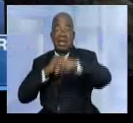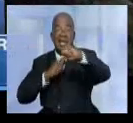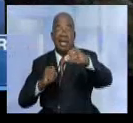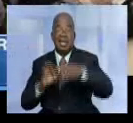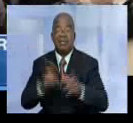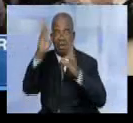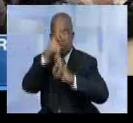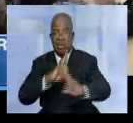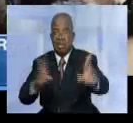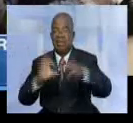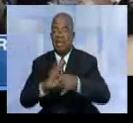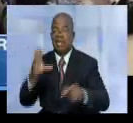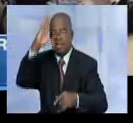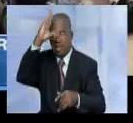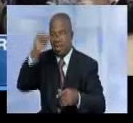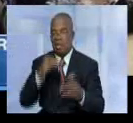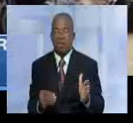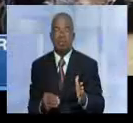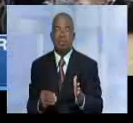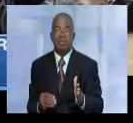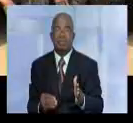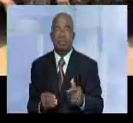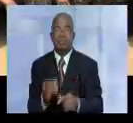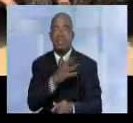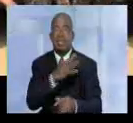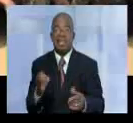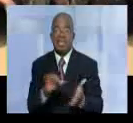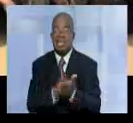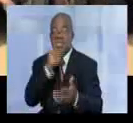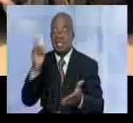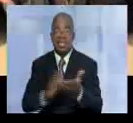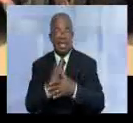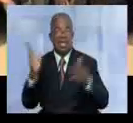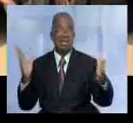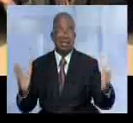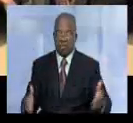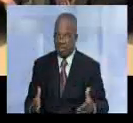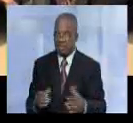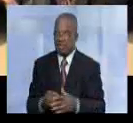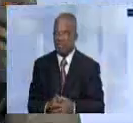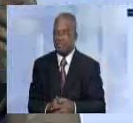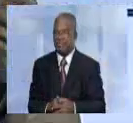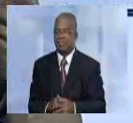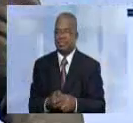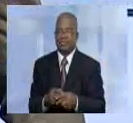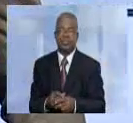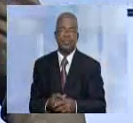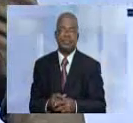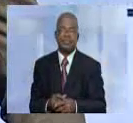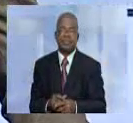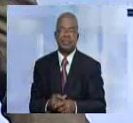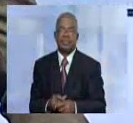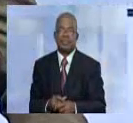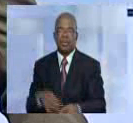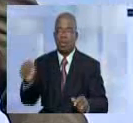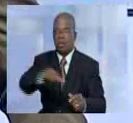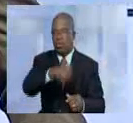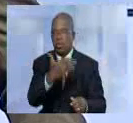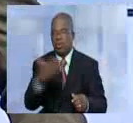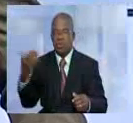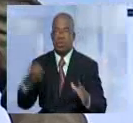2500 personnels des forces de sécurité et de défense, aussi bien à Abidjan qu'à l'intérieur du pays. Tout à fait autre